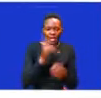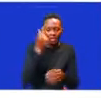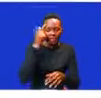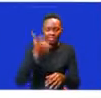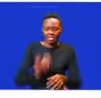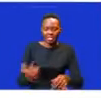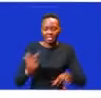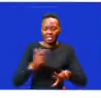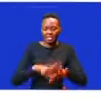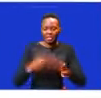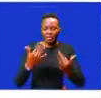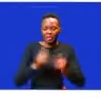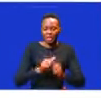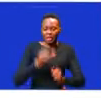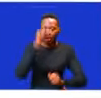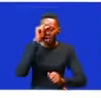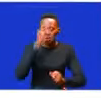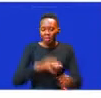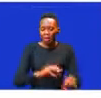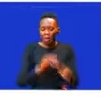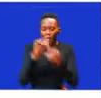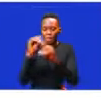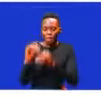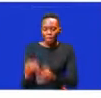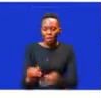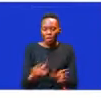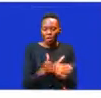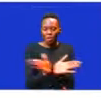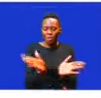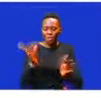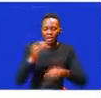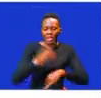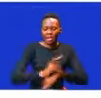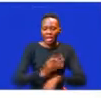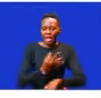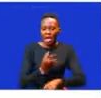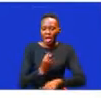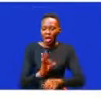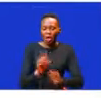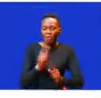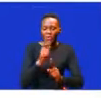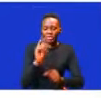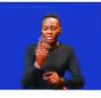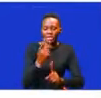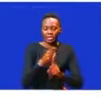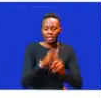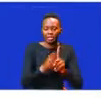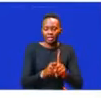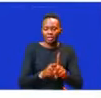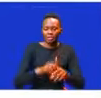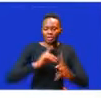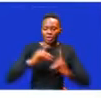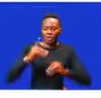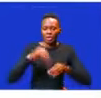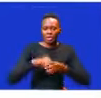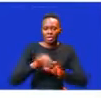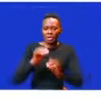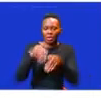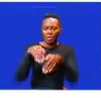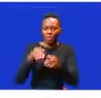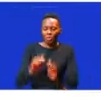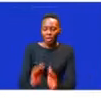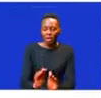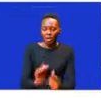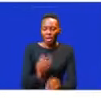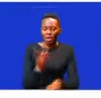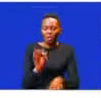eri ma koro sirkal ochwalo nyime yepo mago mag skunde e tama mar ariyo noloso e kinde iko mano mar Sajini